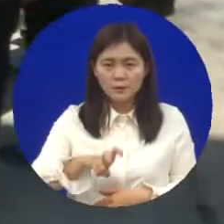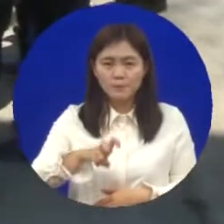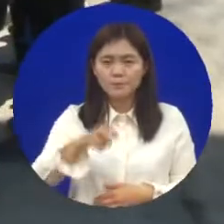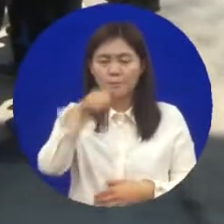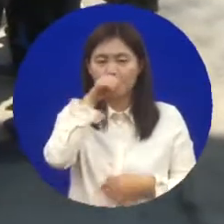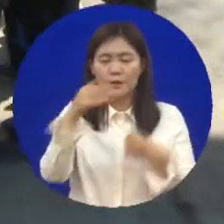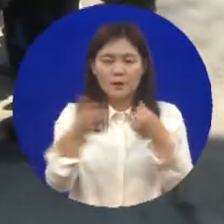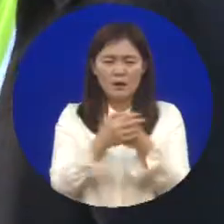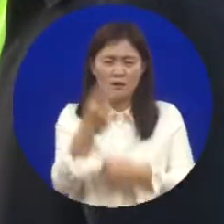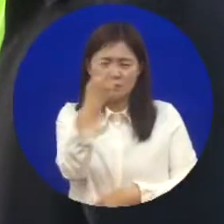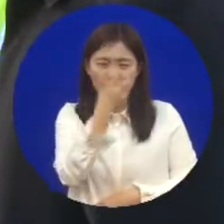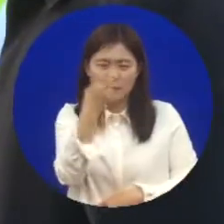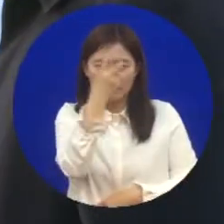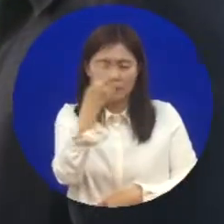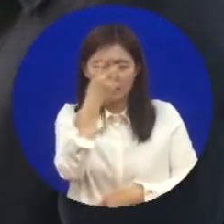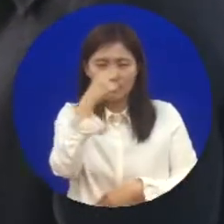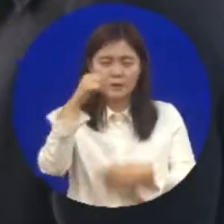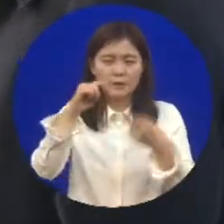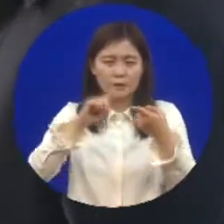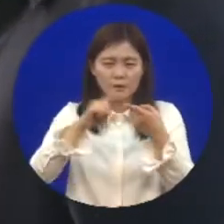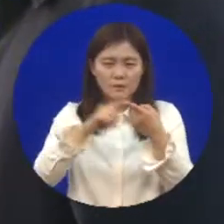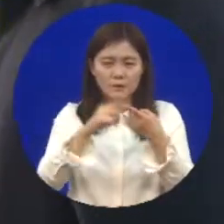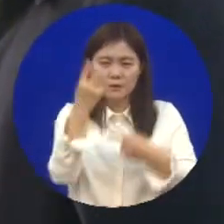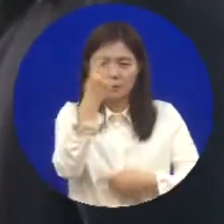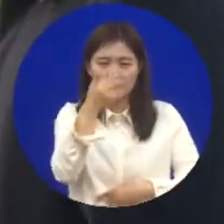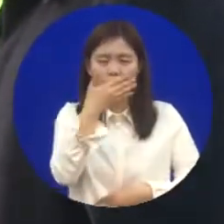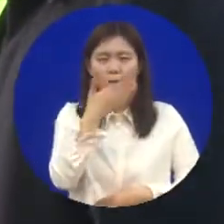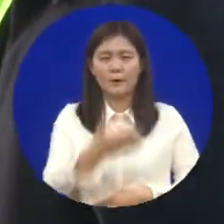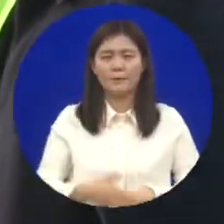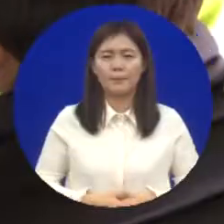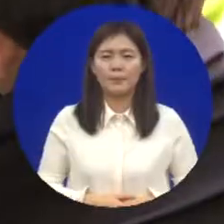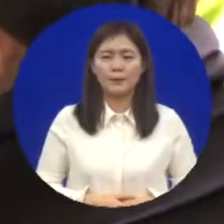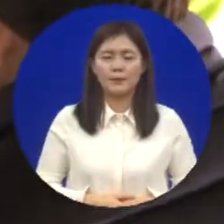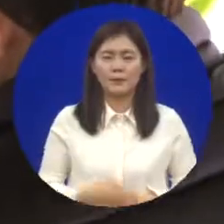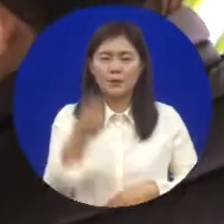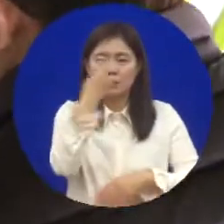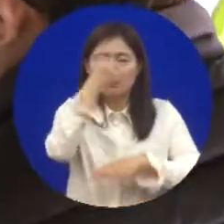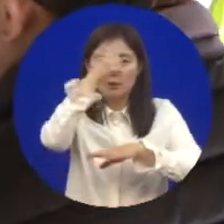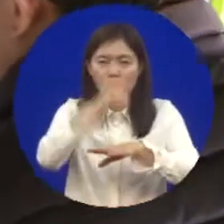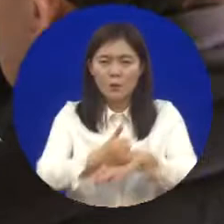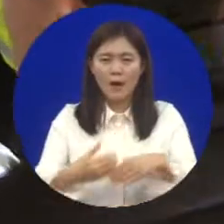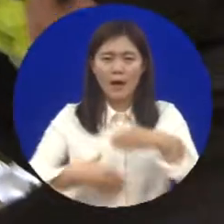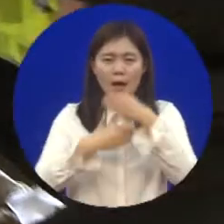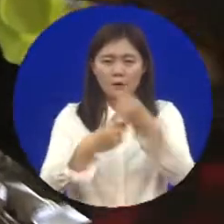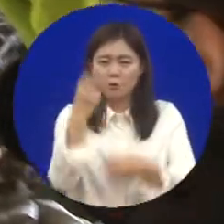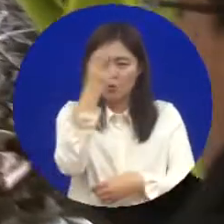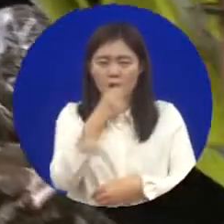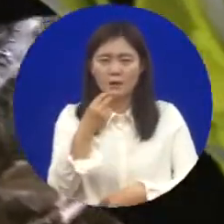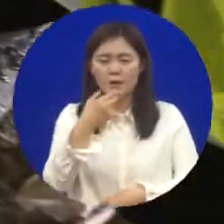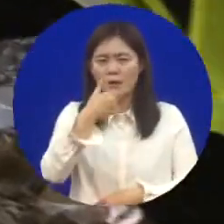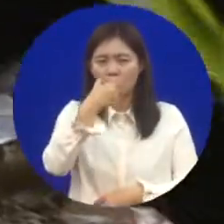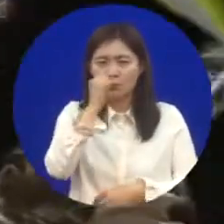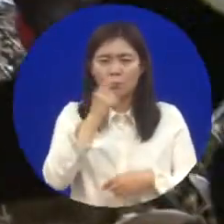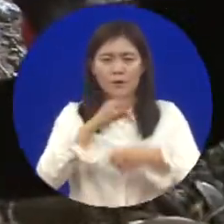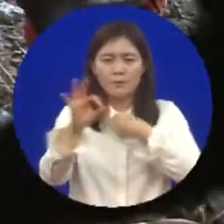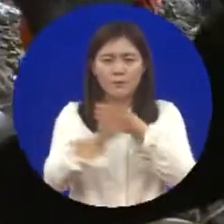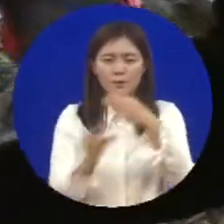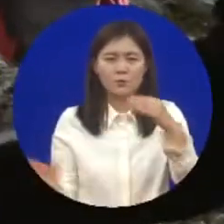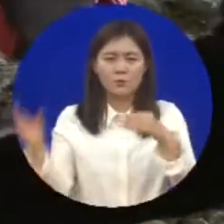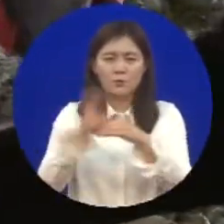찾아 안전관리 실태와 균열 및 침하 상태 등을 살폈습니다. 시는 점검 결과 안전관리가 미흡한